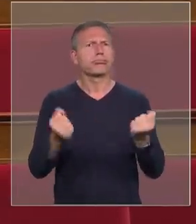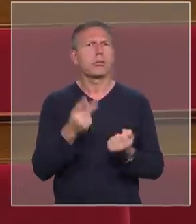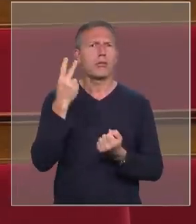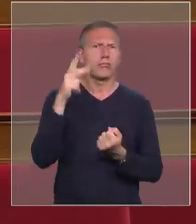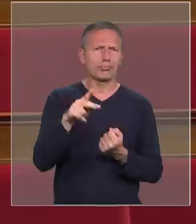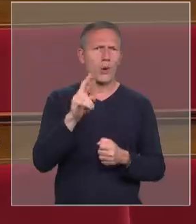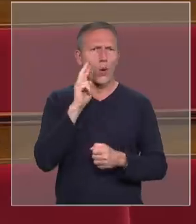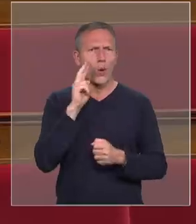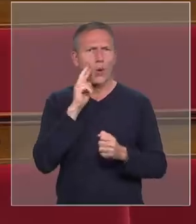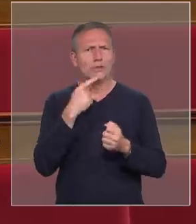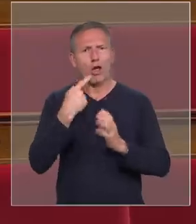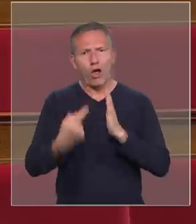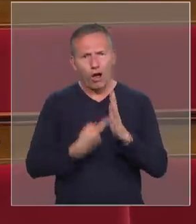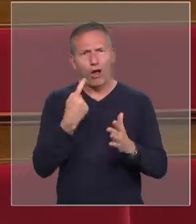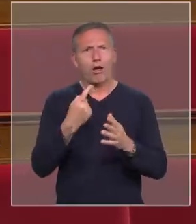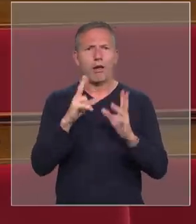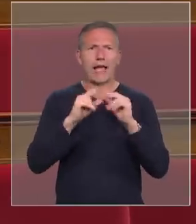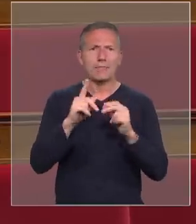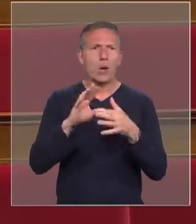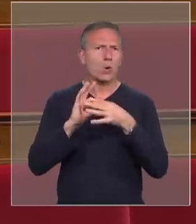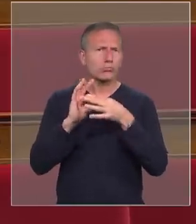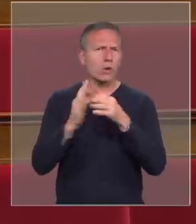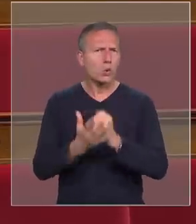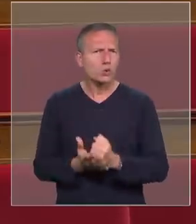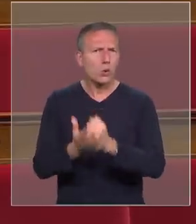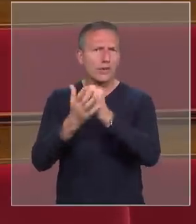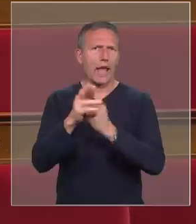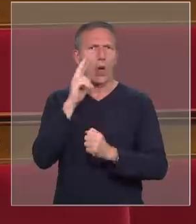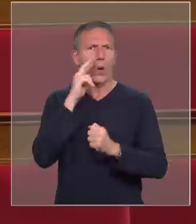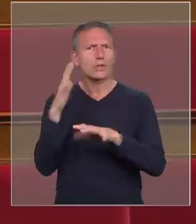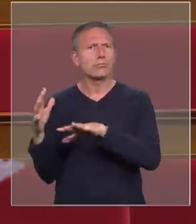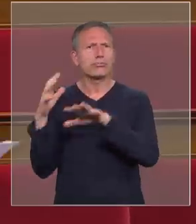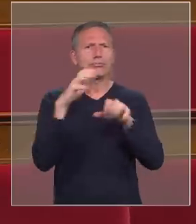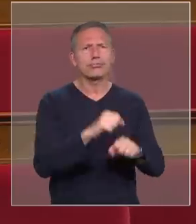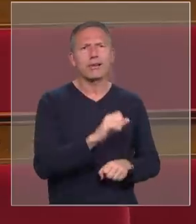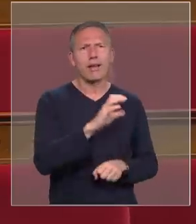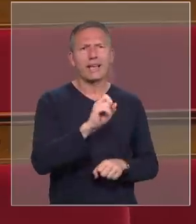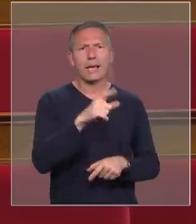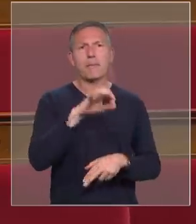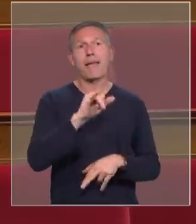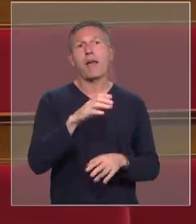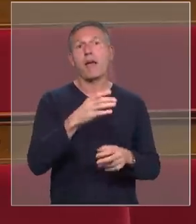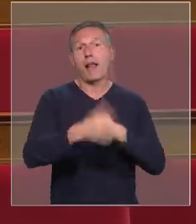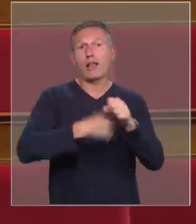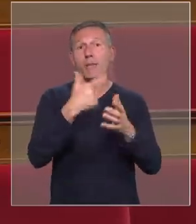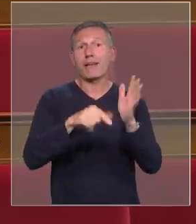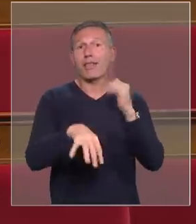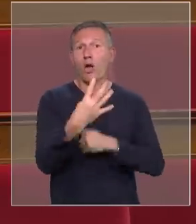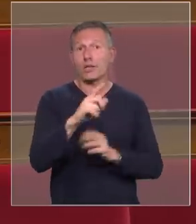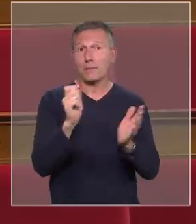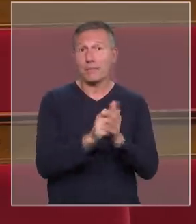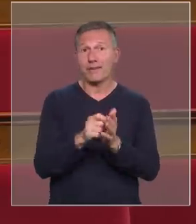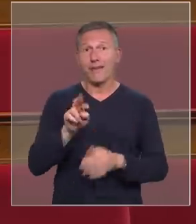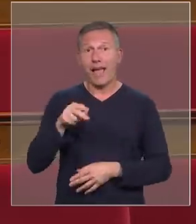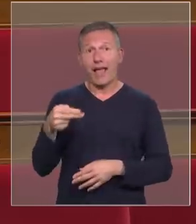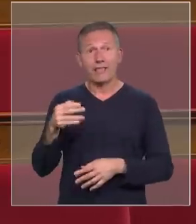et réitéré son soutien à l'invasion russe de la Crimée en 2014, fameuse année où le Front National contractait